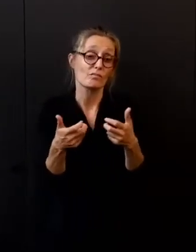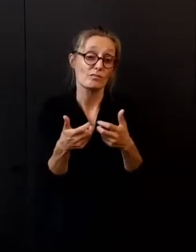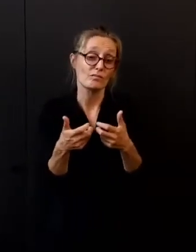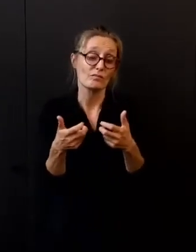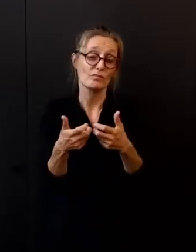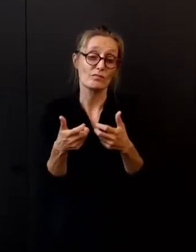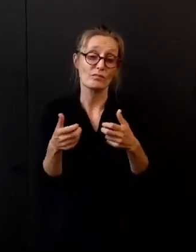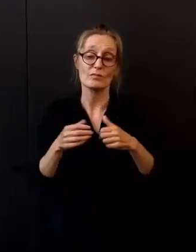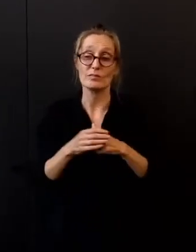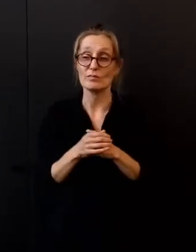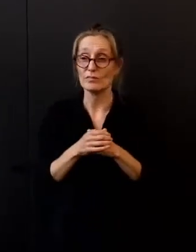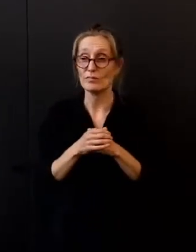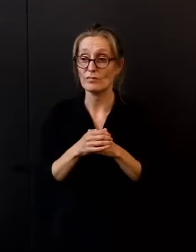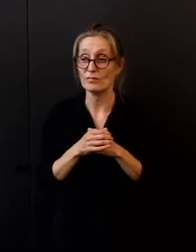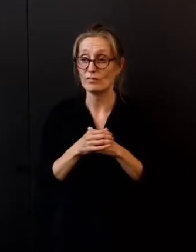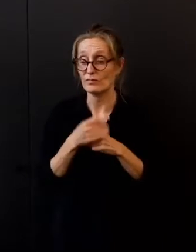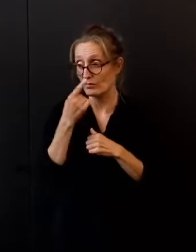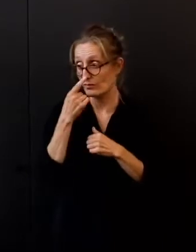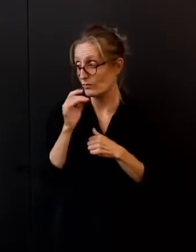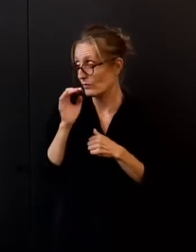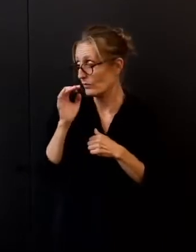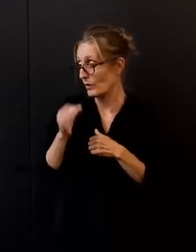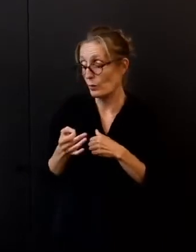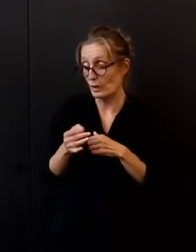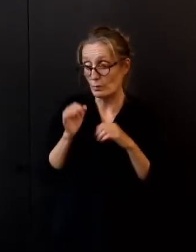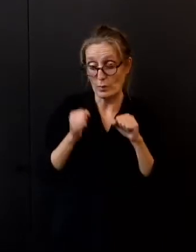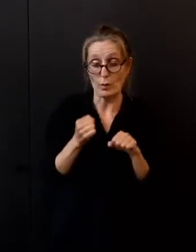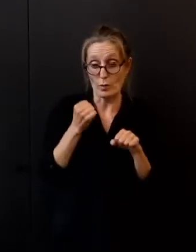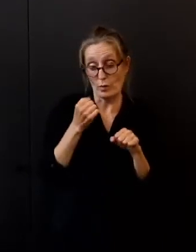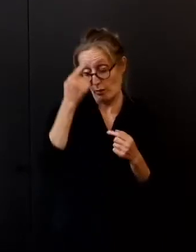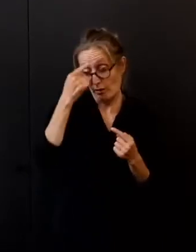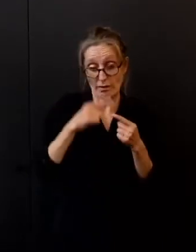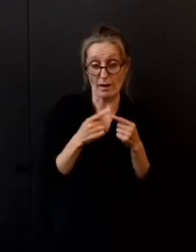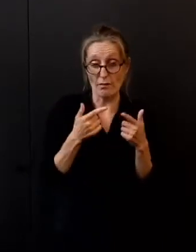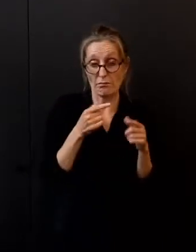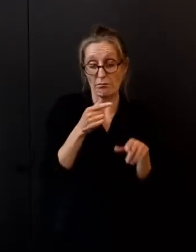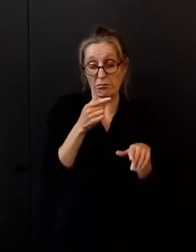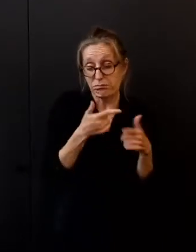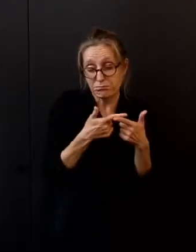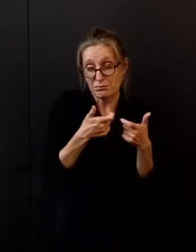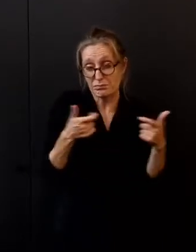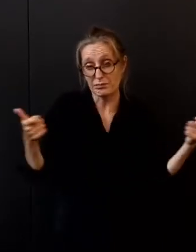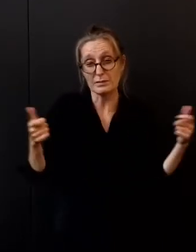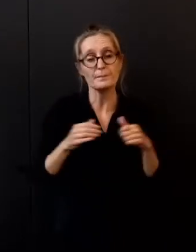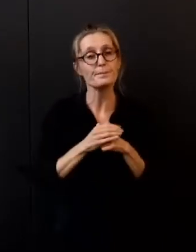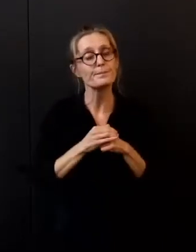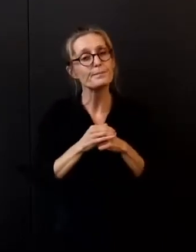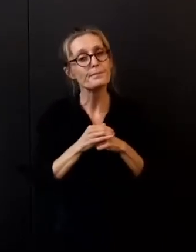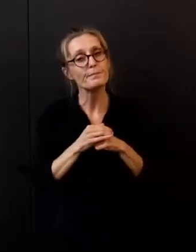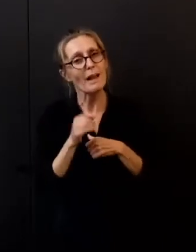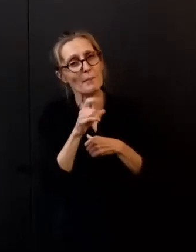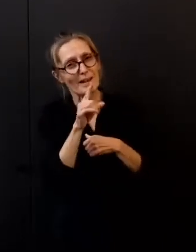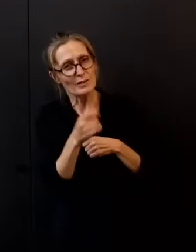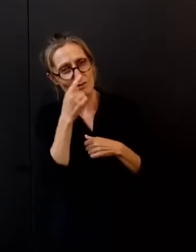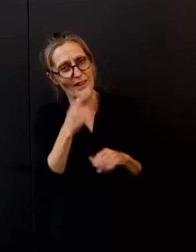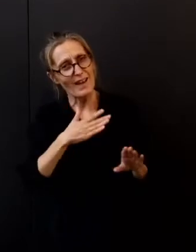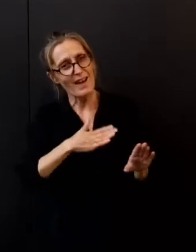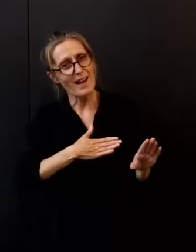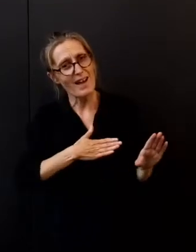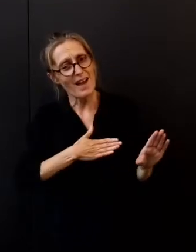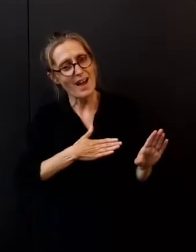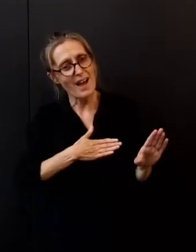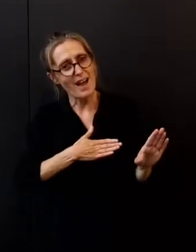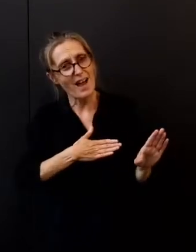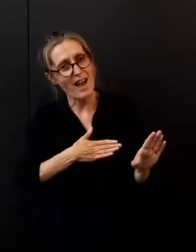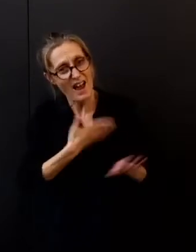comme champ d'activité. Et là-dessus, ma question, c'est toi, t'aimes bien le faire? Enfin, quand t'es